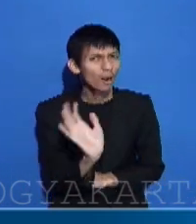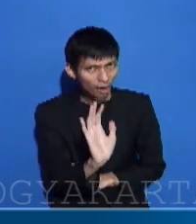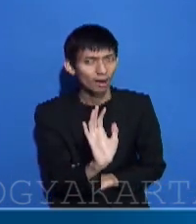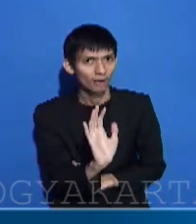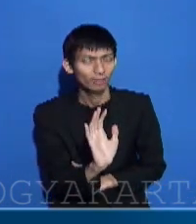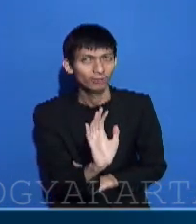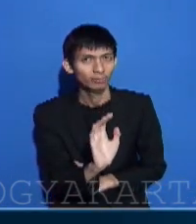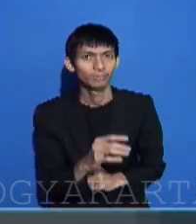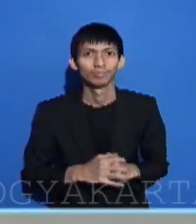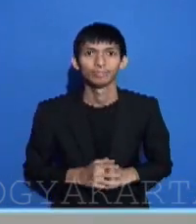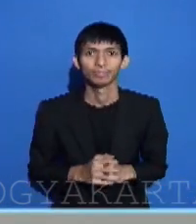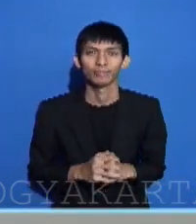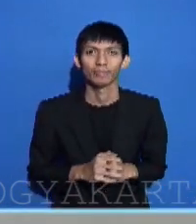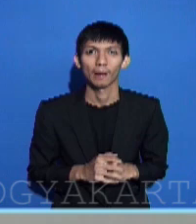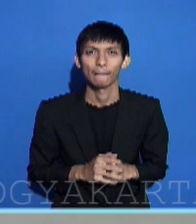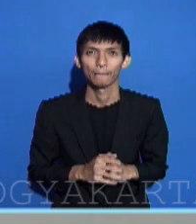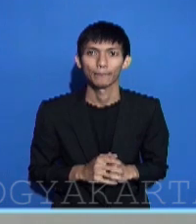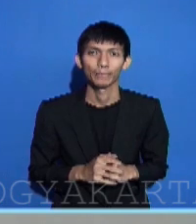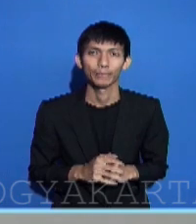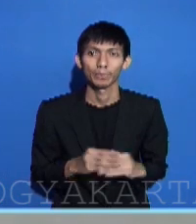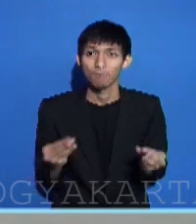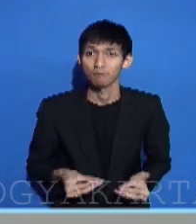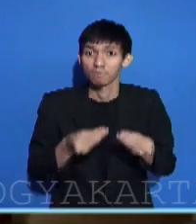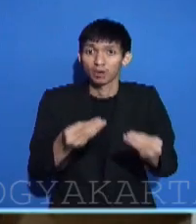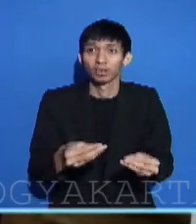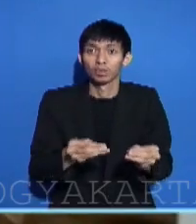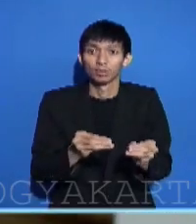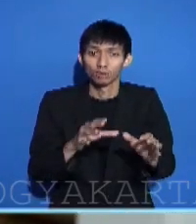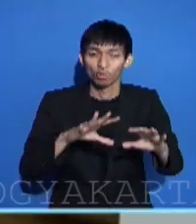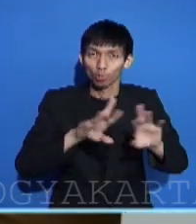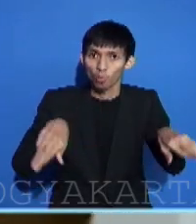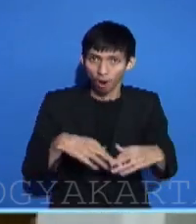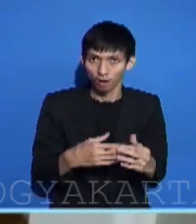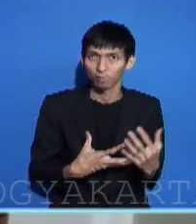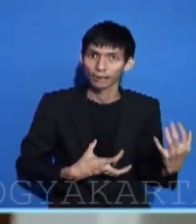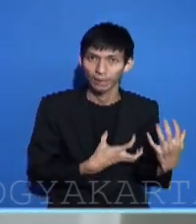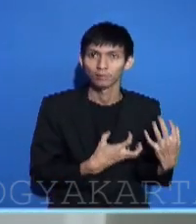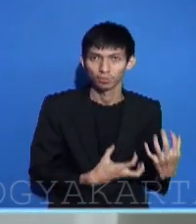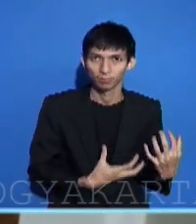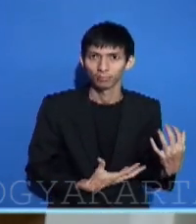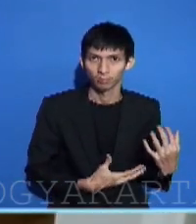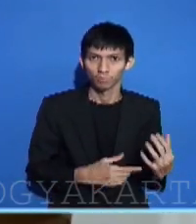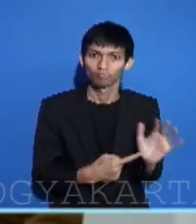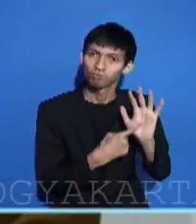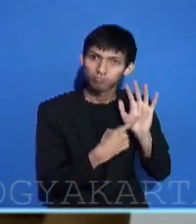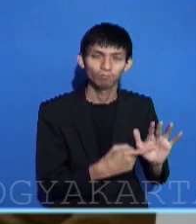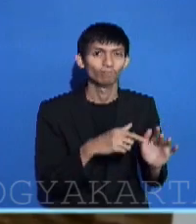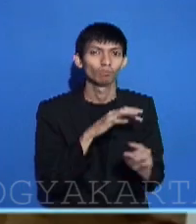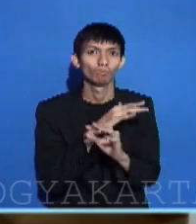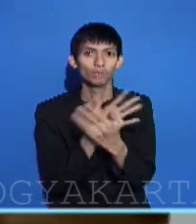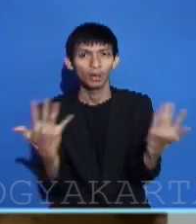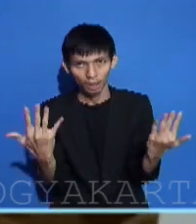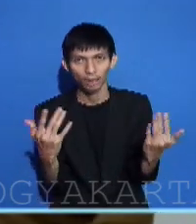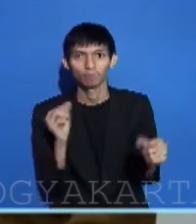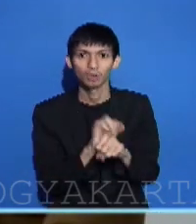laktasi bagi ibu menyusui. Disediakannya ruang laktasi ini menunjukkan masyarakat Kota Yogyakarta memiliki budaya yang tinggi dan menghargai